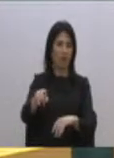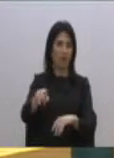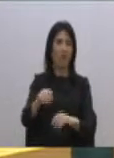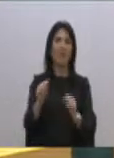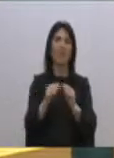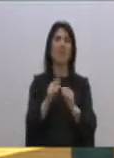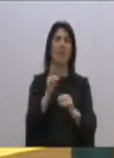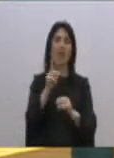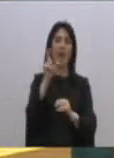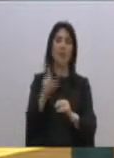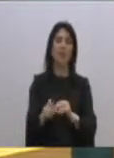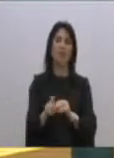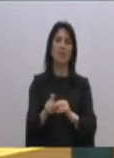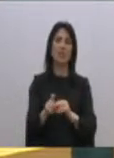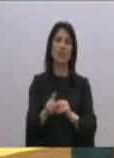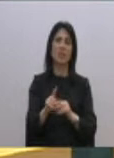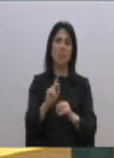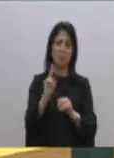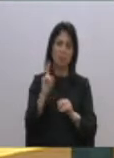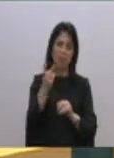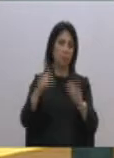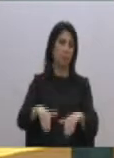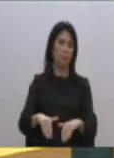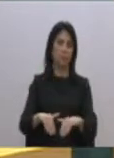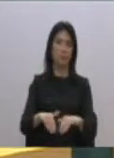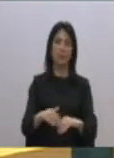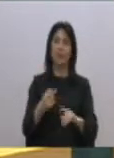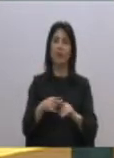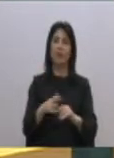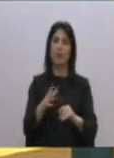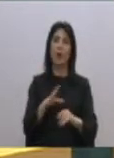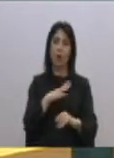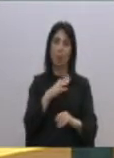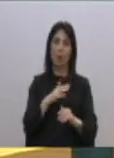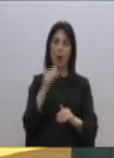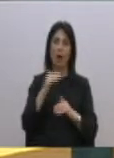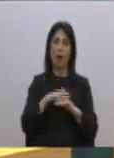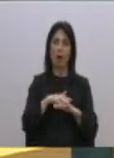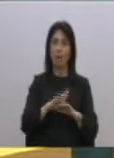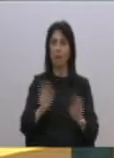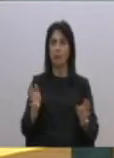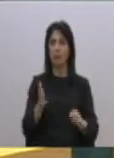იგივე კანდიდატს კი მეორე დღეს ეყრება კენჭი და ჩაქონდა ძალიან მაღალი